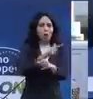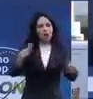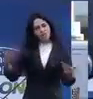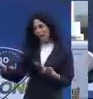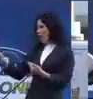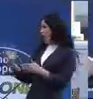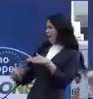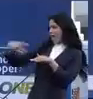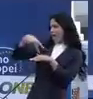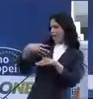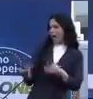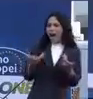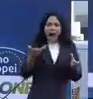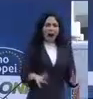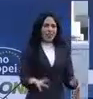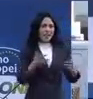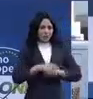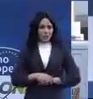sali